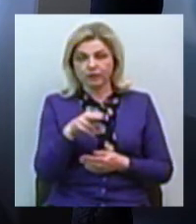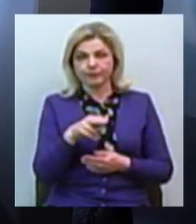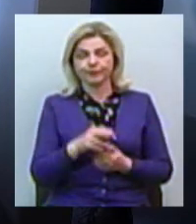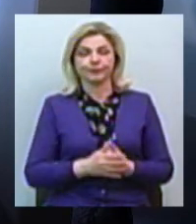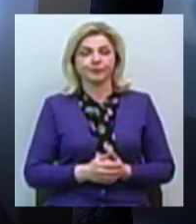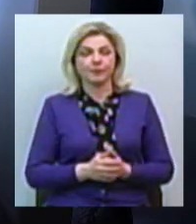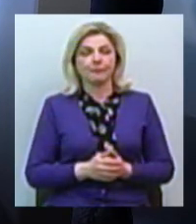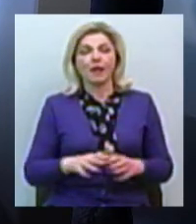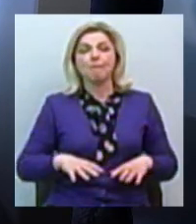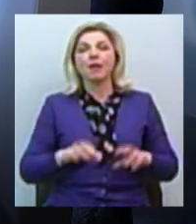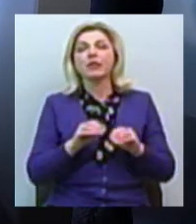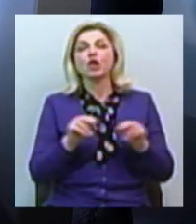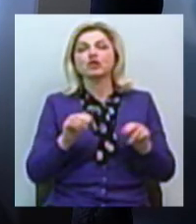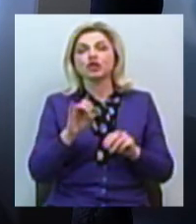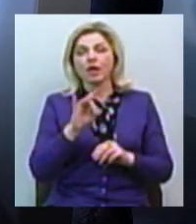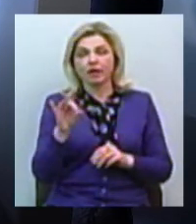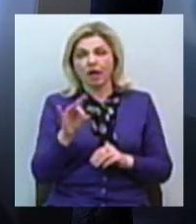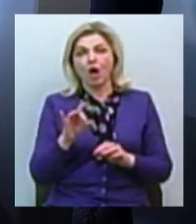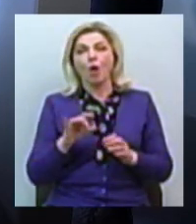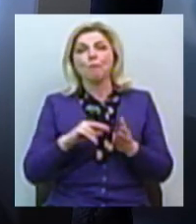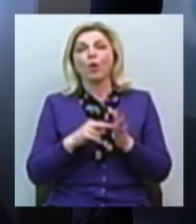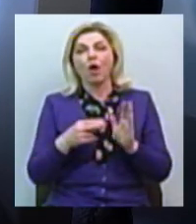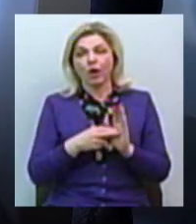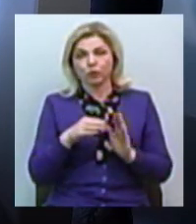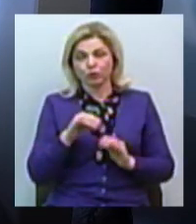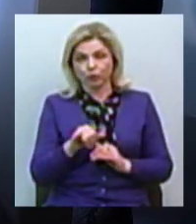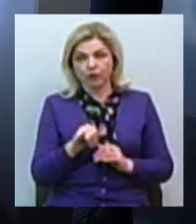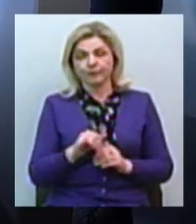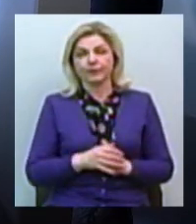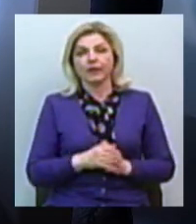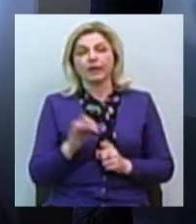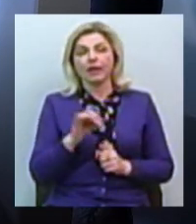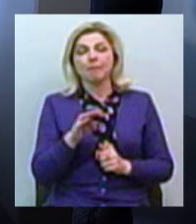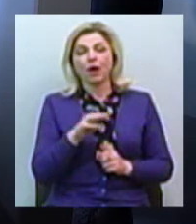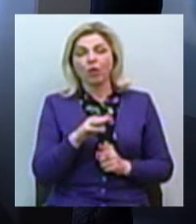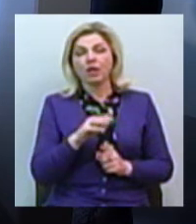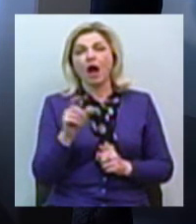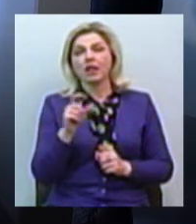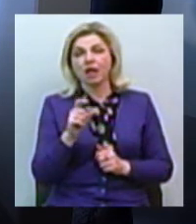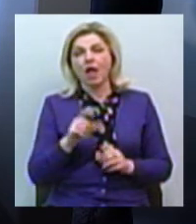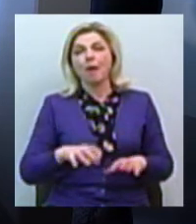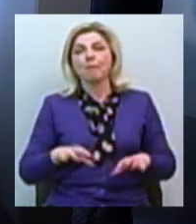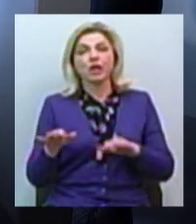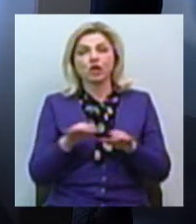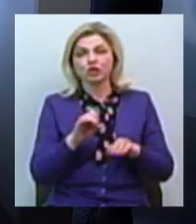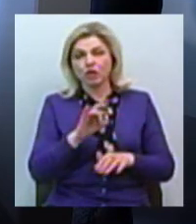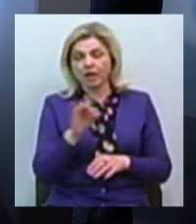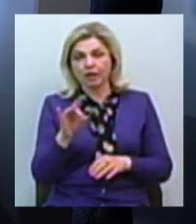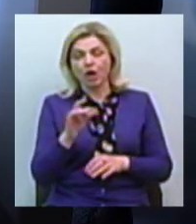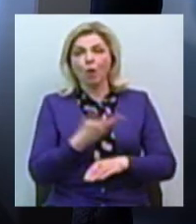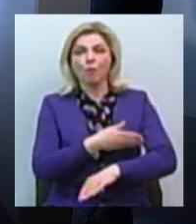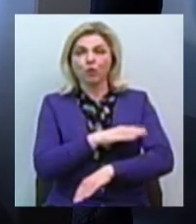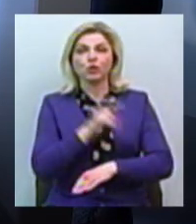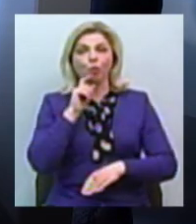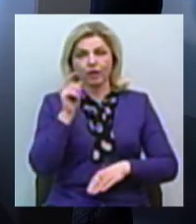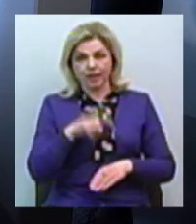Вавак, менеджер проєкту «Польсько-український міст стартапів». Вітаю. Та Михайло Халецький, менеджер проєкту «Польсько-український міст